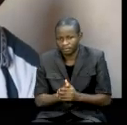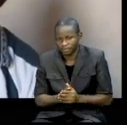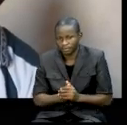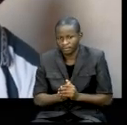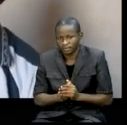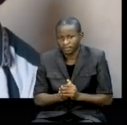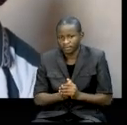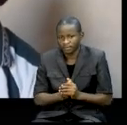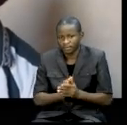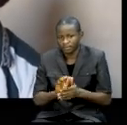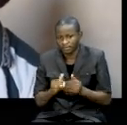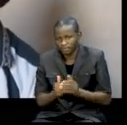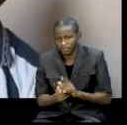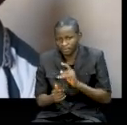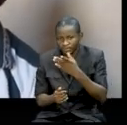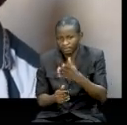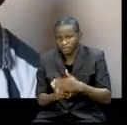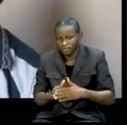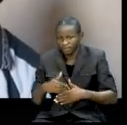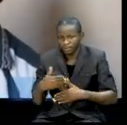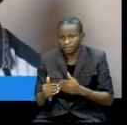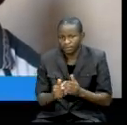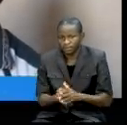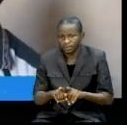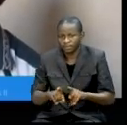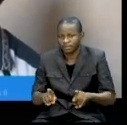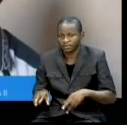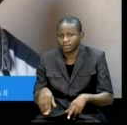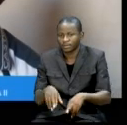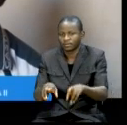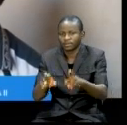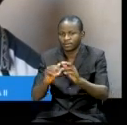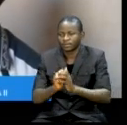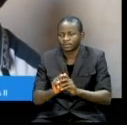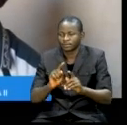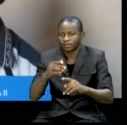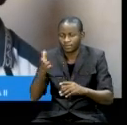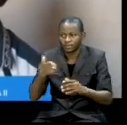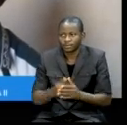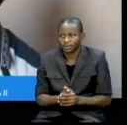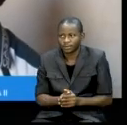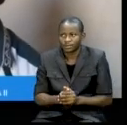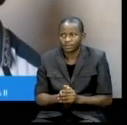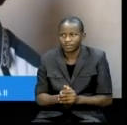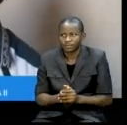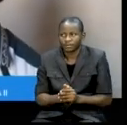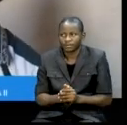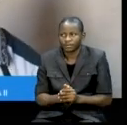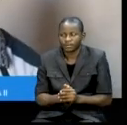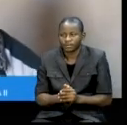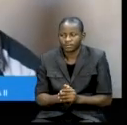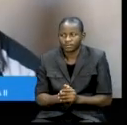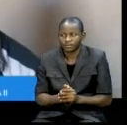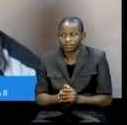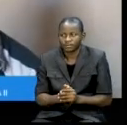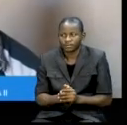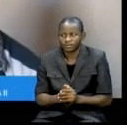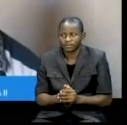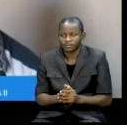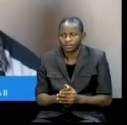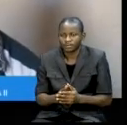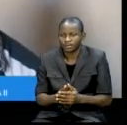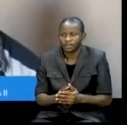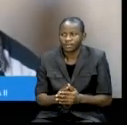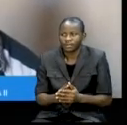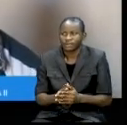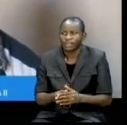juste après l'avenue qui suivra. Ici, là où nous sommes. Là où il y a les bureaux, il y a une avenue qui entre comme ça vers l'avenue Congo Motor. C'est là